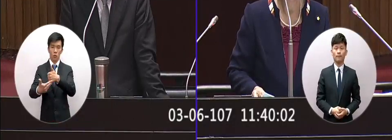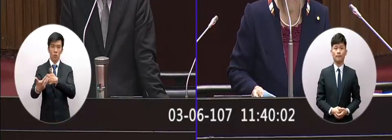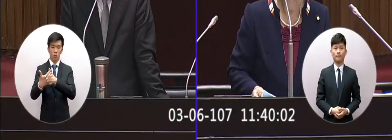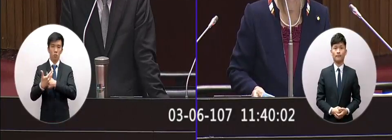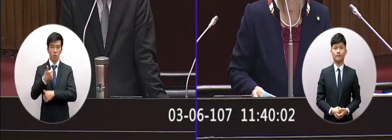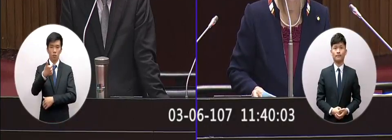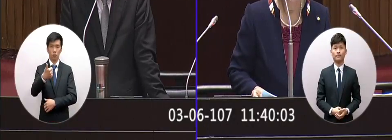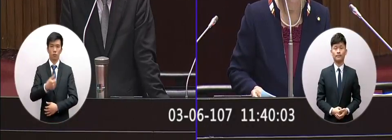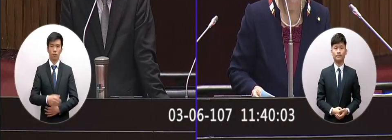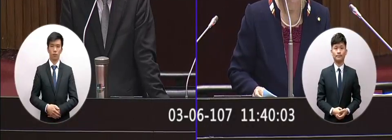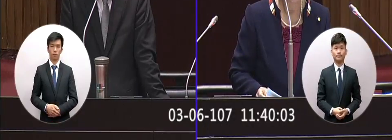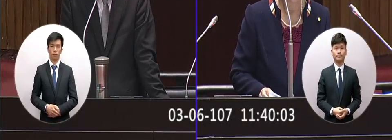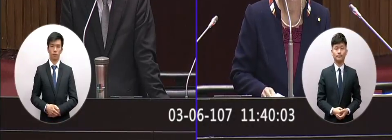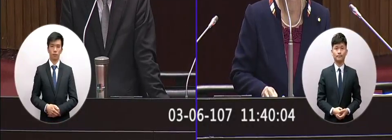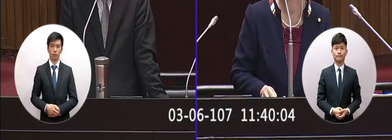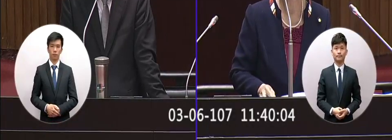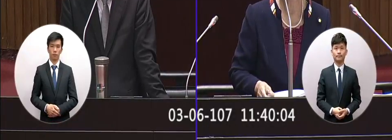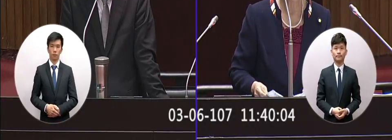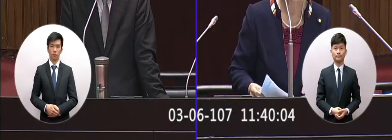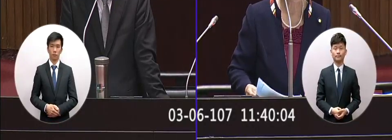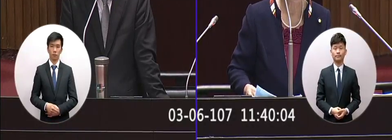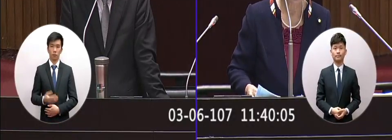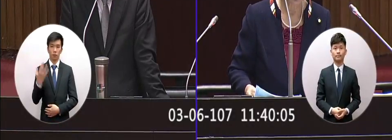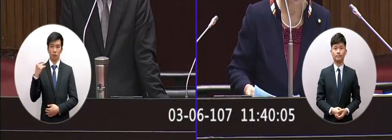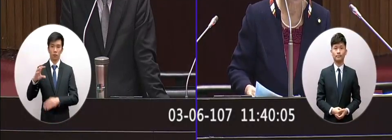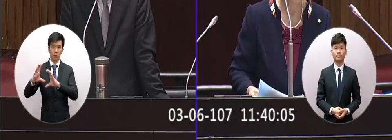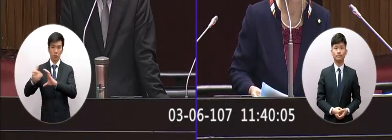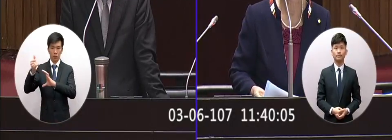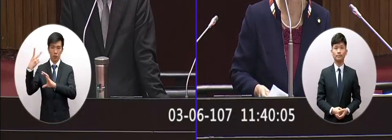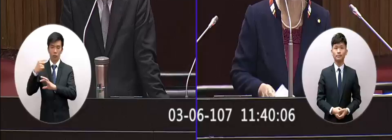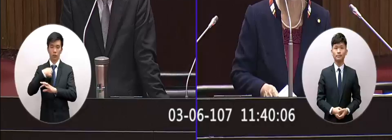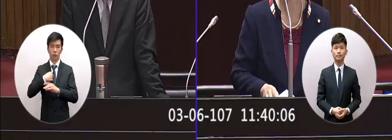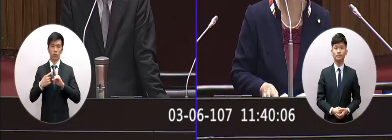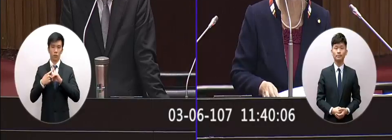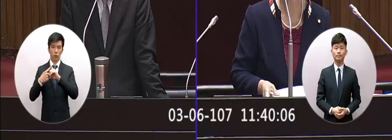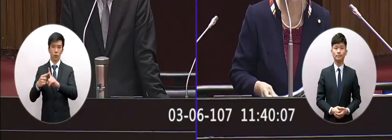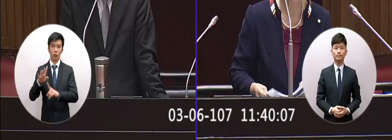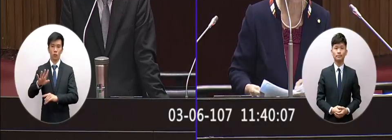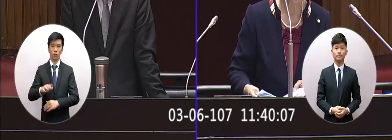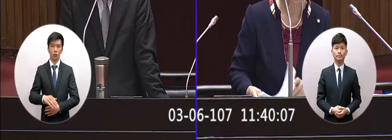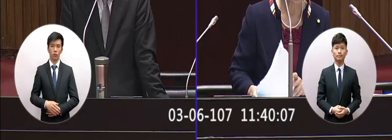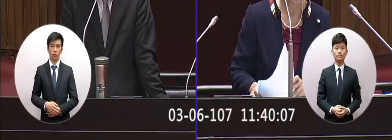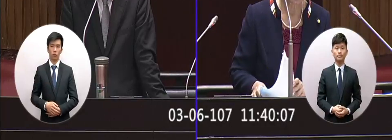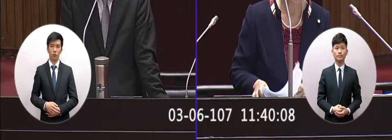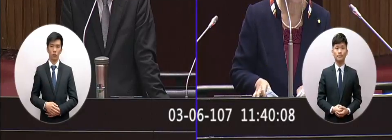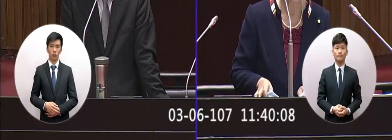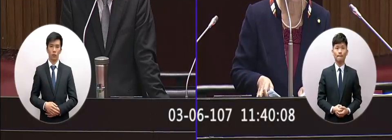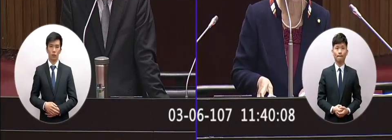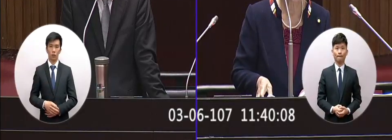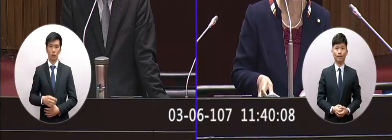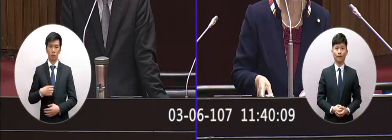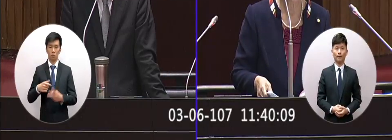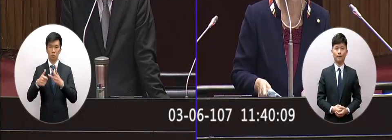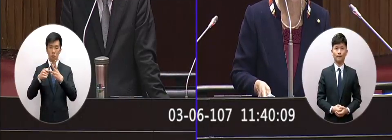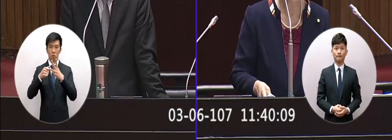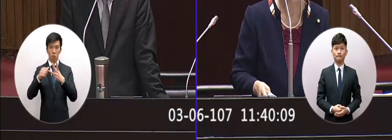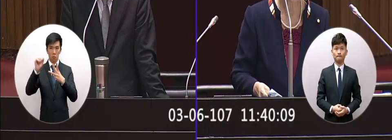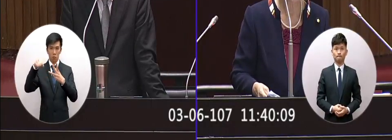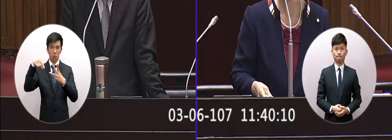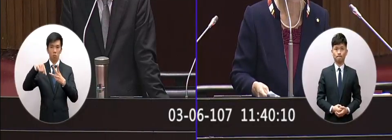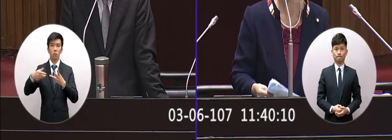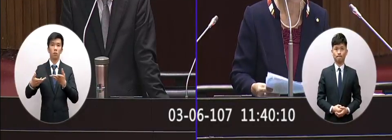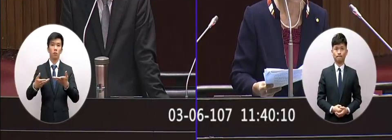哈。那当天不仅总统，还有我本人也亲自出席。那我第三点的承诺呢，就是表示